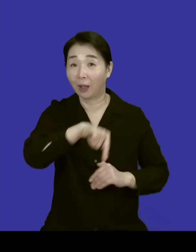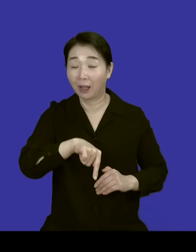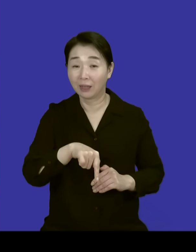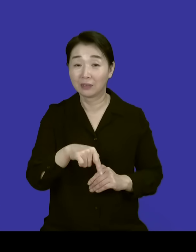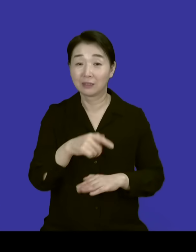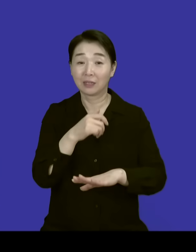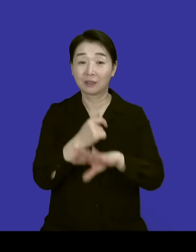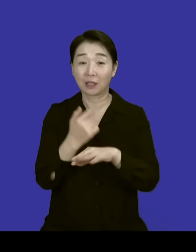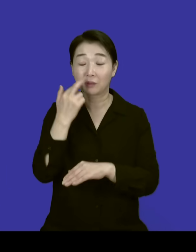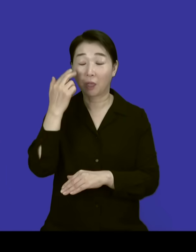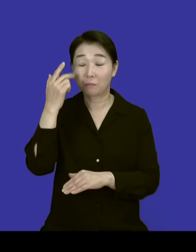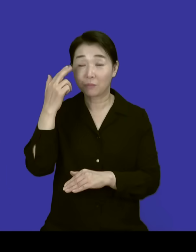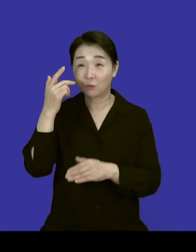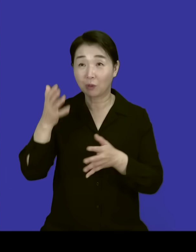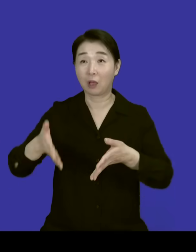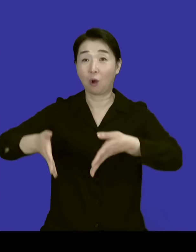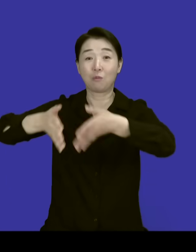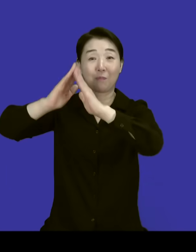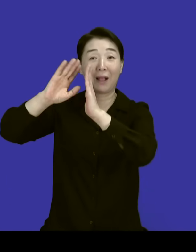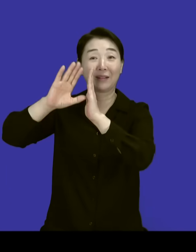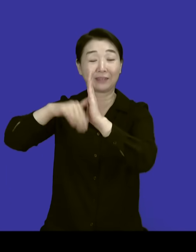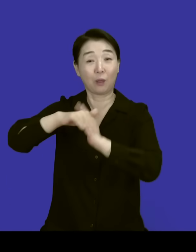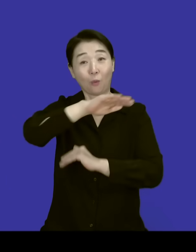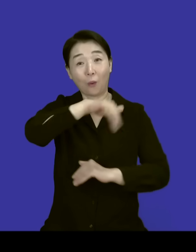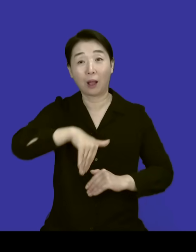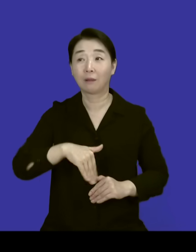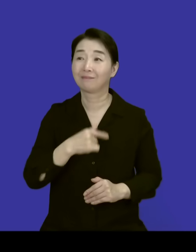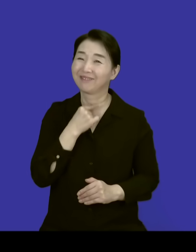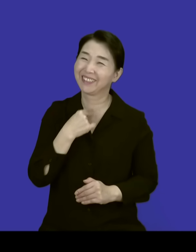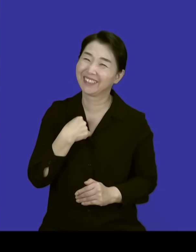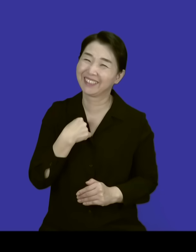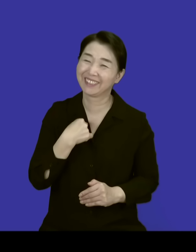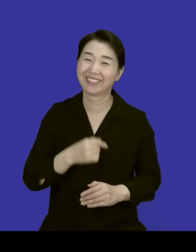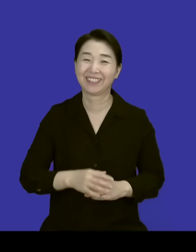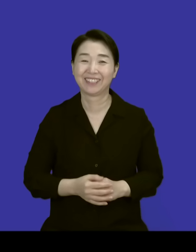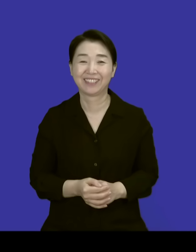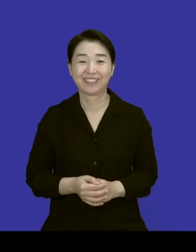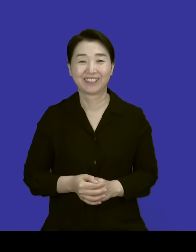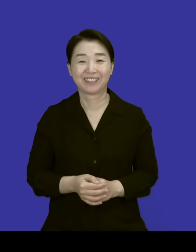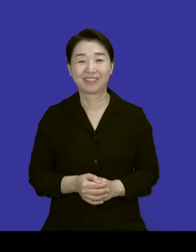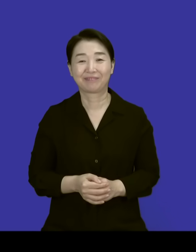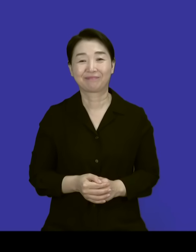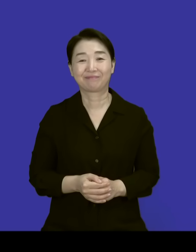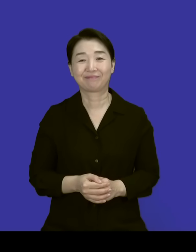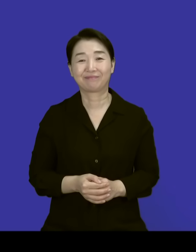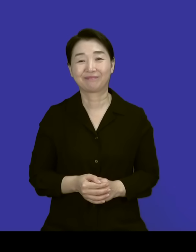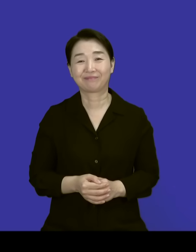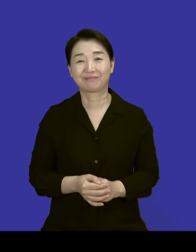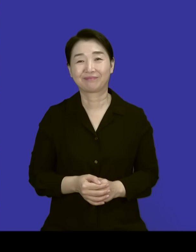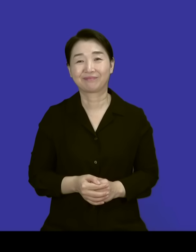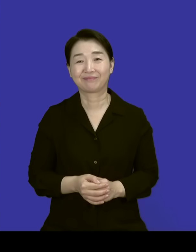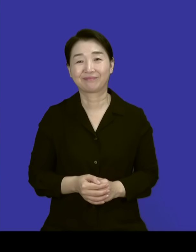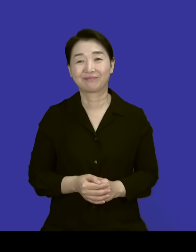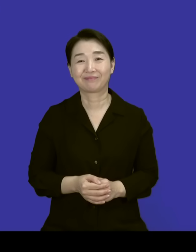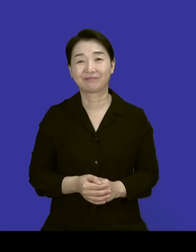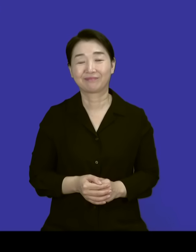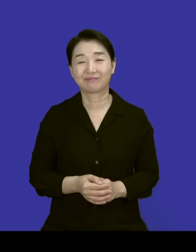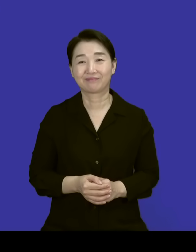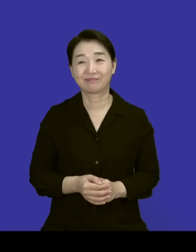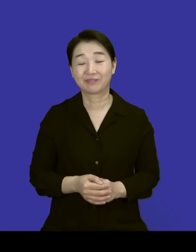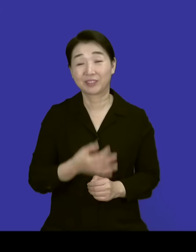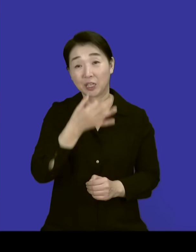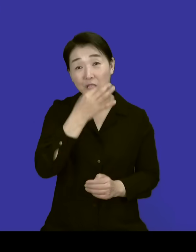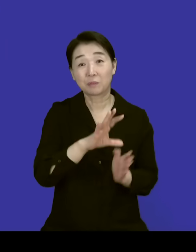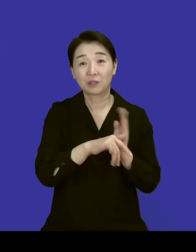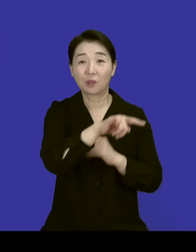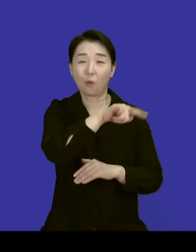미국 지사, 미국의 건물 하나 이제 신사옥 하나. 그러고 지으면. 싶네요, 진짜. 잘 됐을 때 그죠. 계속 나오고 싶네요. 그래요. 아니 뭐 네. 저희는 뭐 사실은 어려울 때